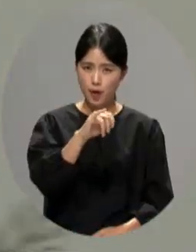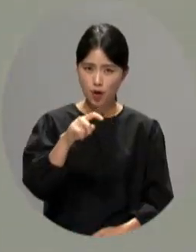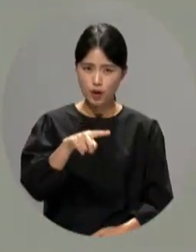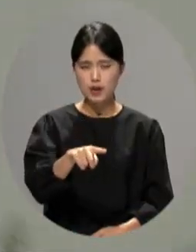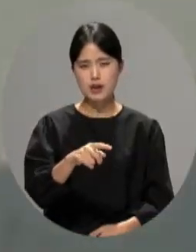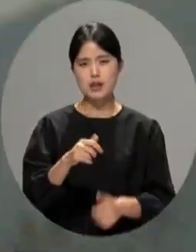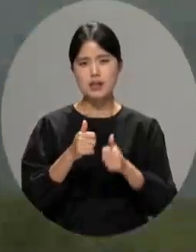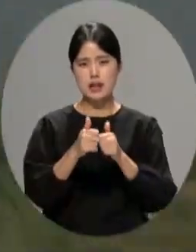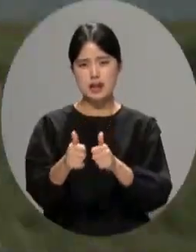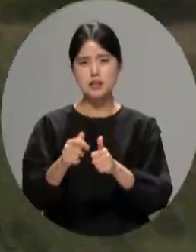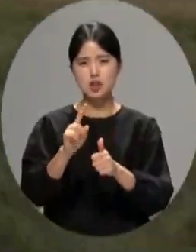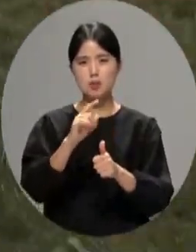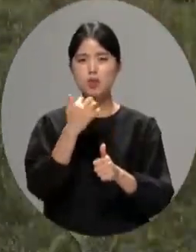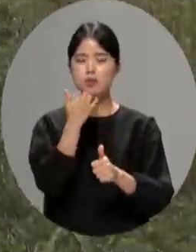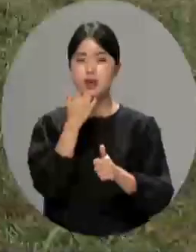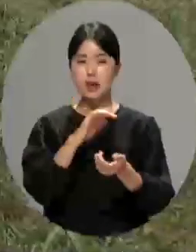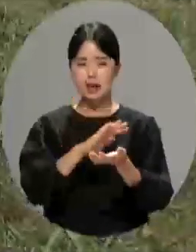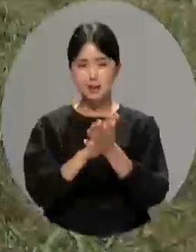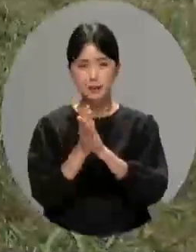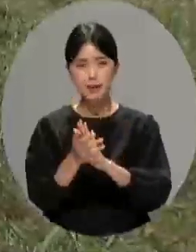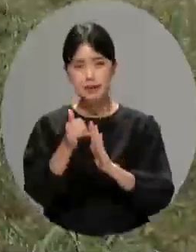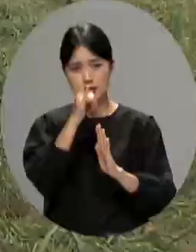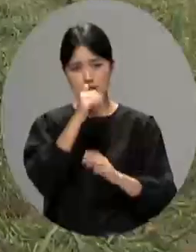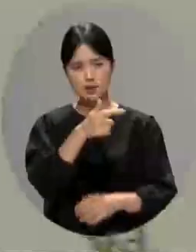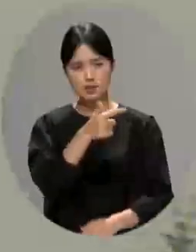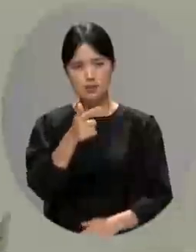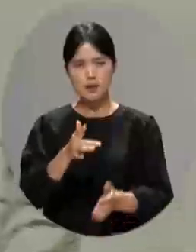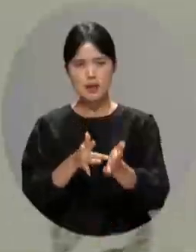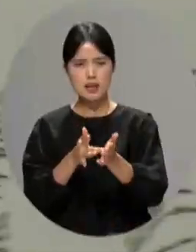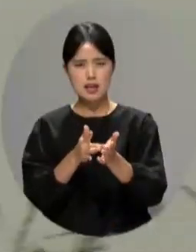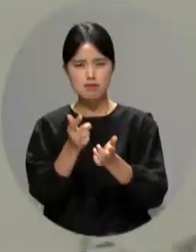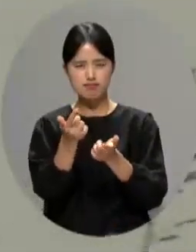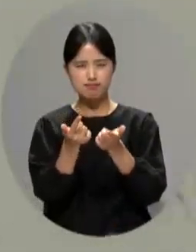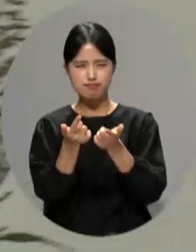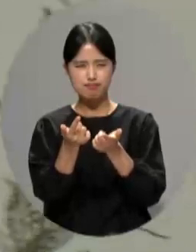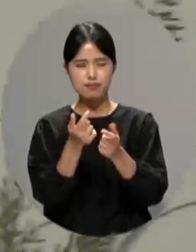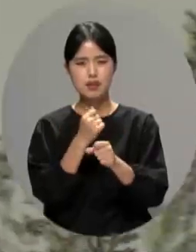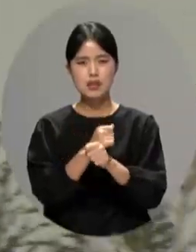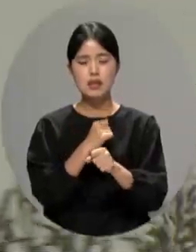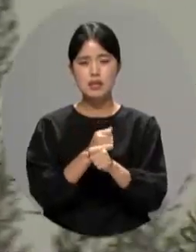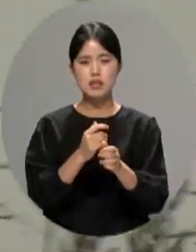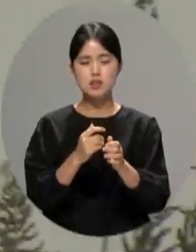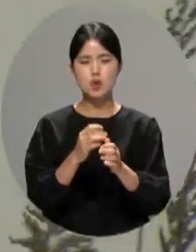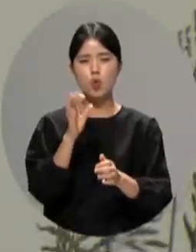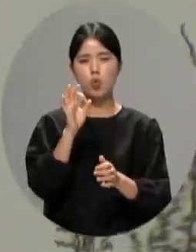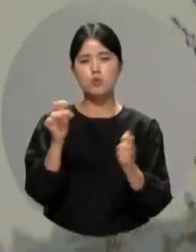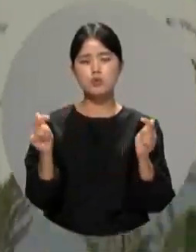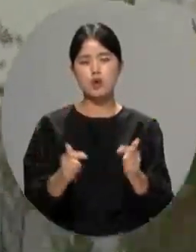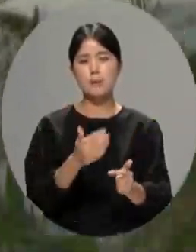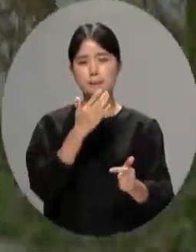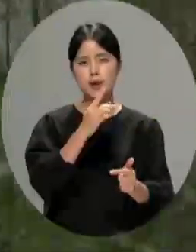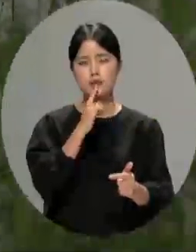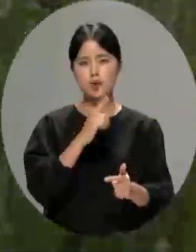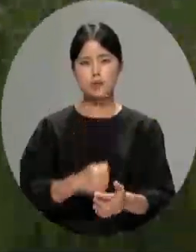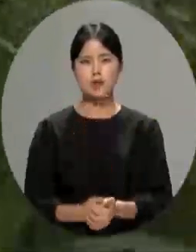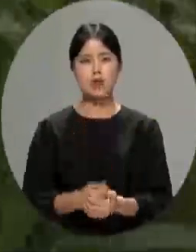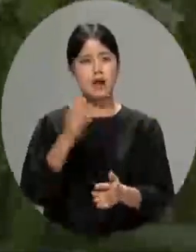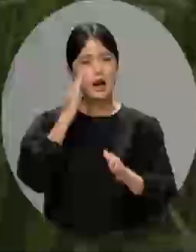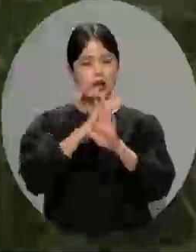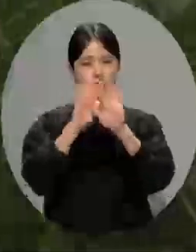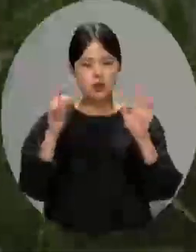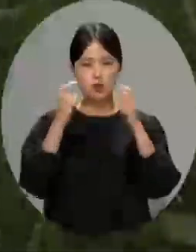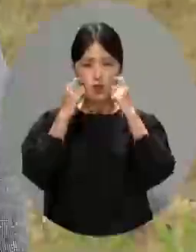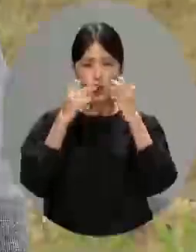다르게 표현되기도 하는데 꼬리 릴 약제 양을 정밀하게 조절해 비용도 절감할 수 있습니다 하늘에서 정확한